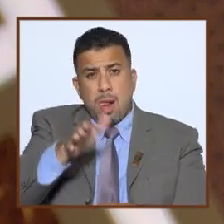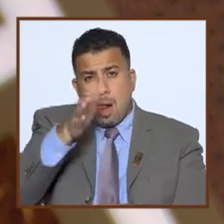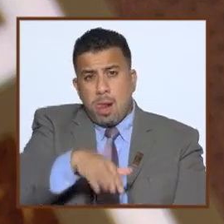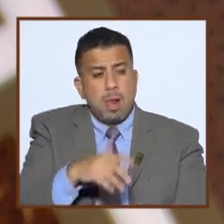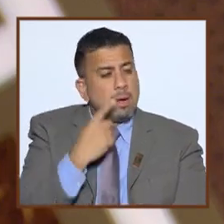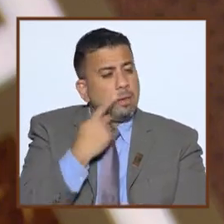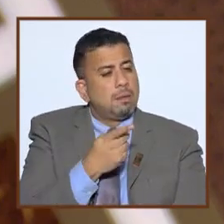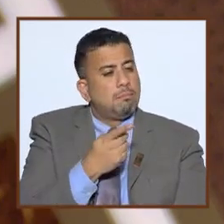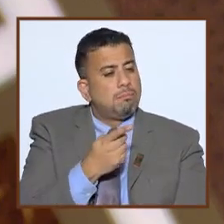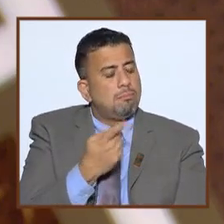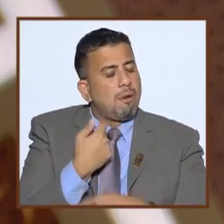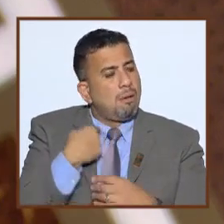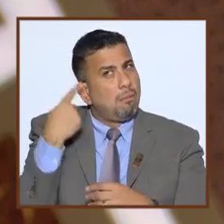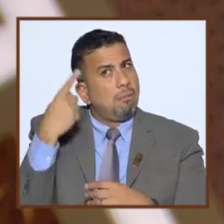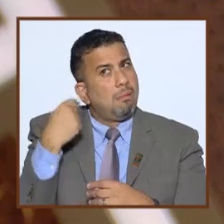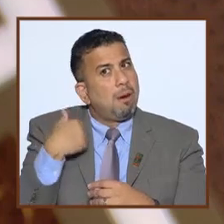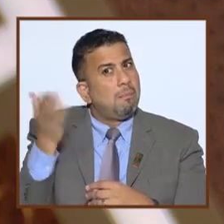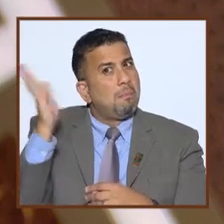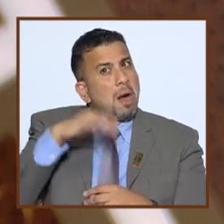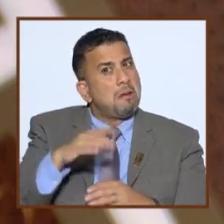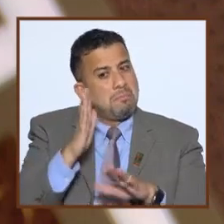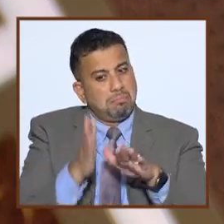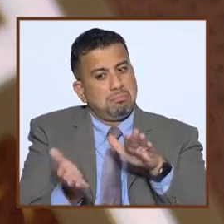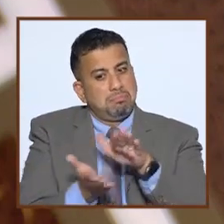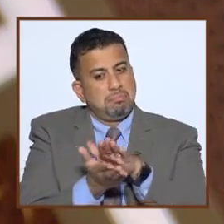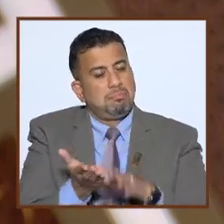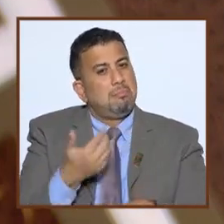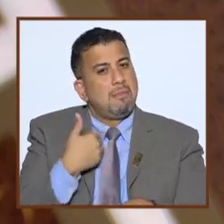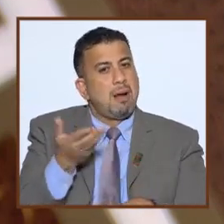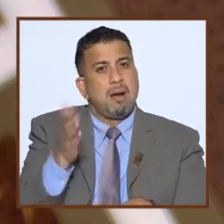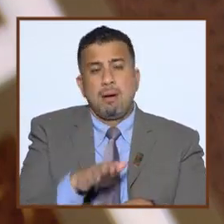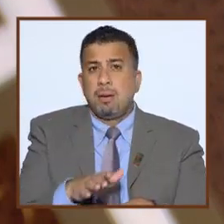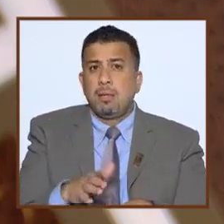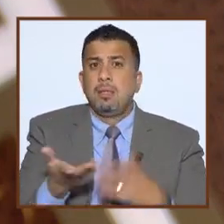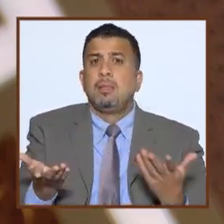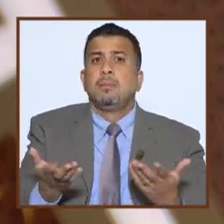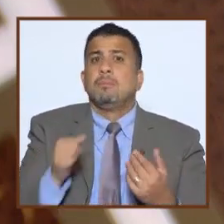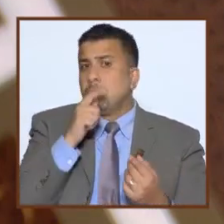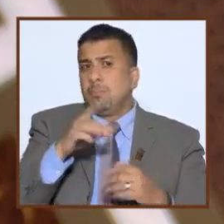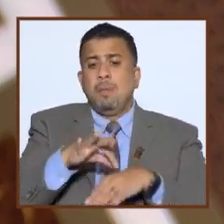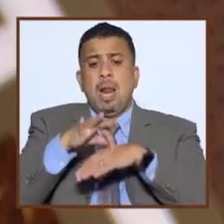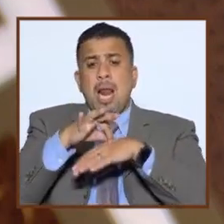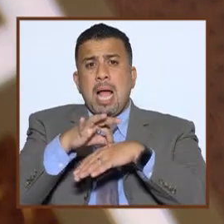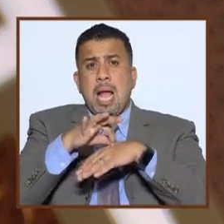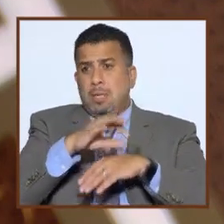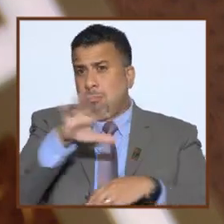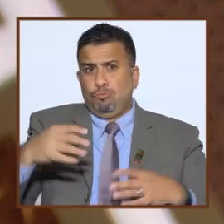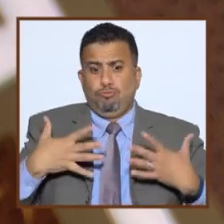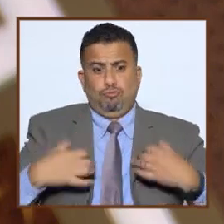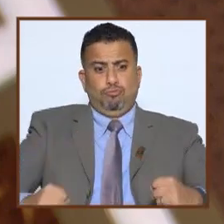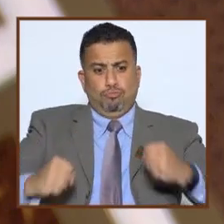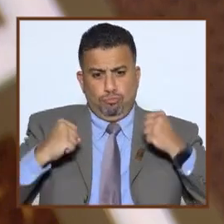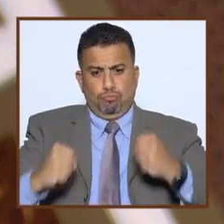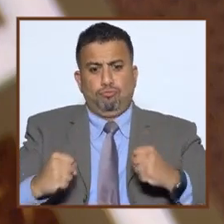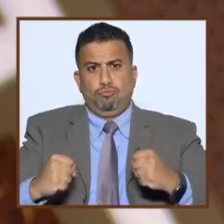واعظا كفى بالموت واعظ في ناس في قمه صحتهم قمه نشاطهم وفي زهره حياتي ما